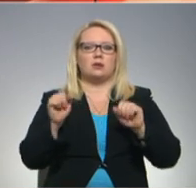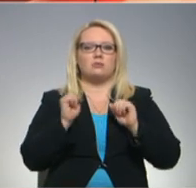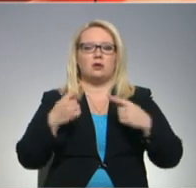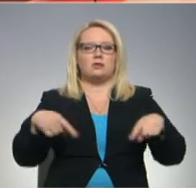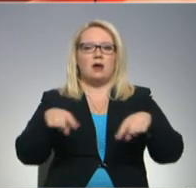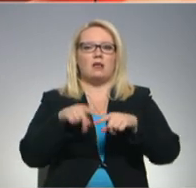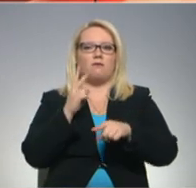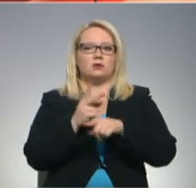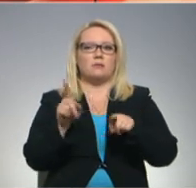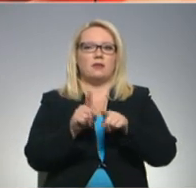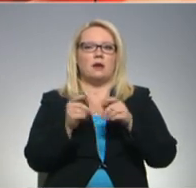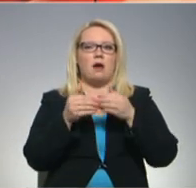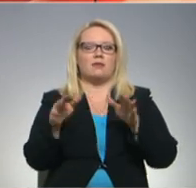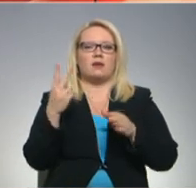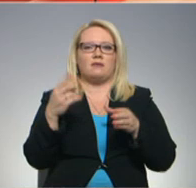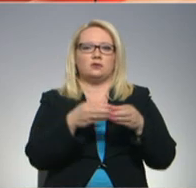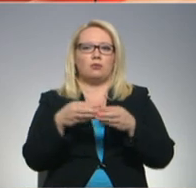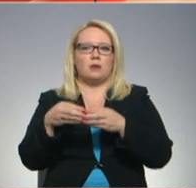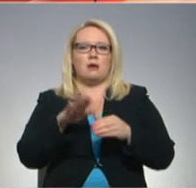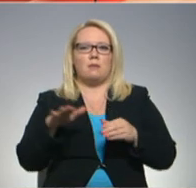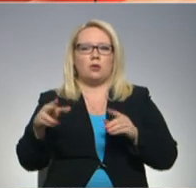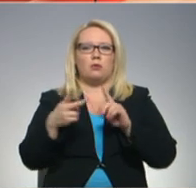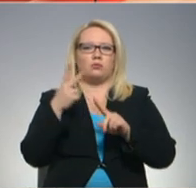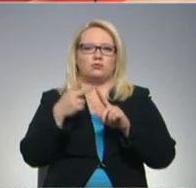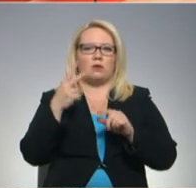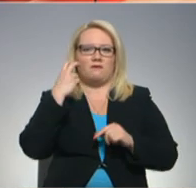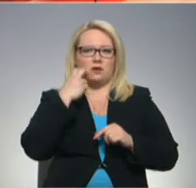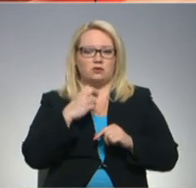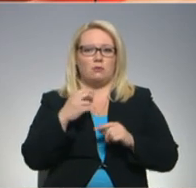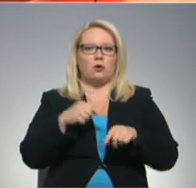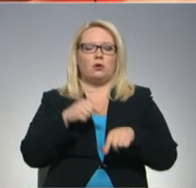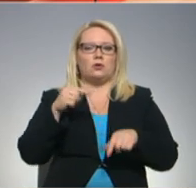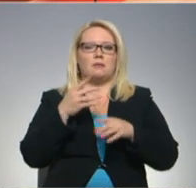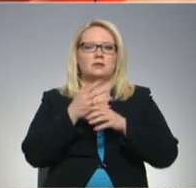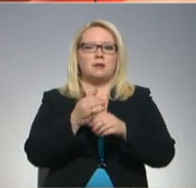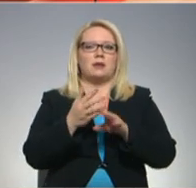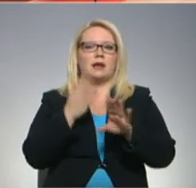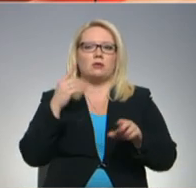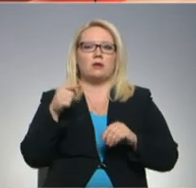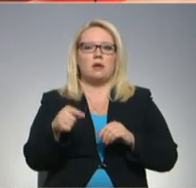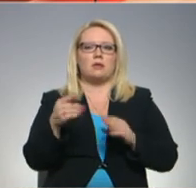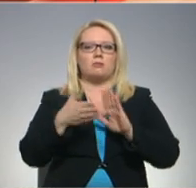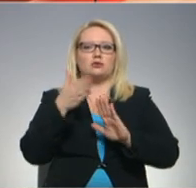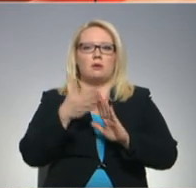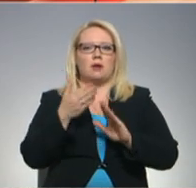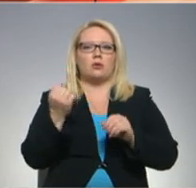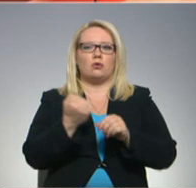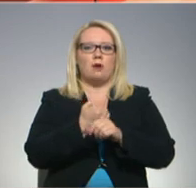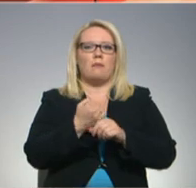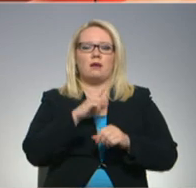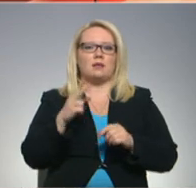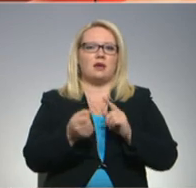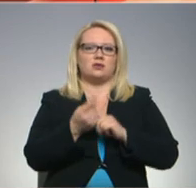zāles funkcijas, bet arī atvērt divas grupiņas bērniem no pusotra gada vecuma. Jūtami samazināt rindu ar šādiem uzlabojumiem vien